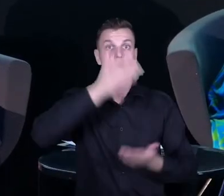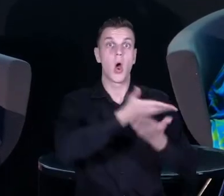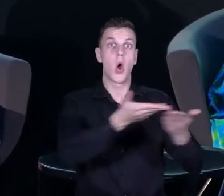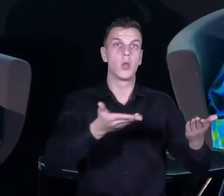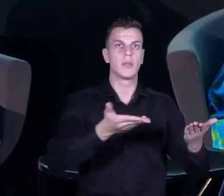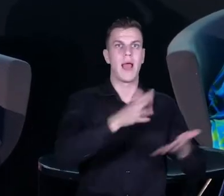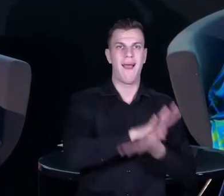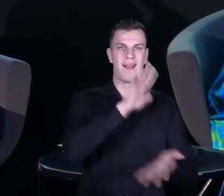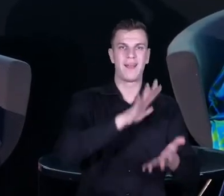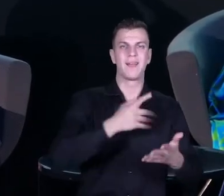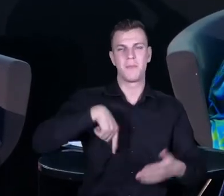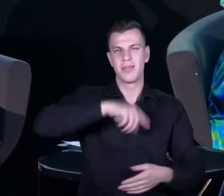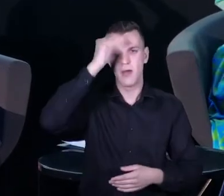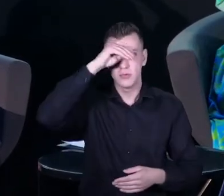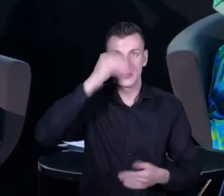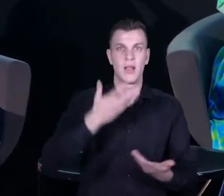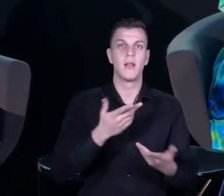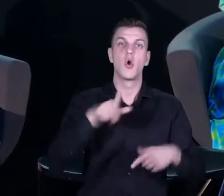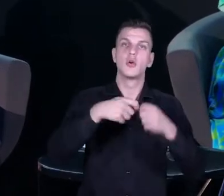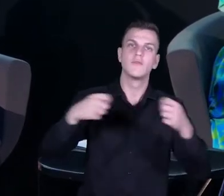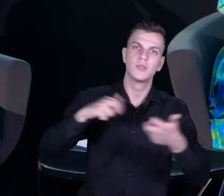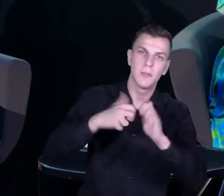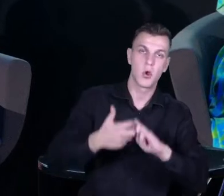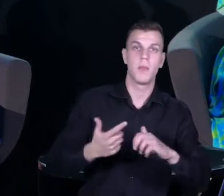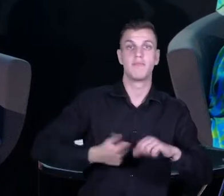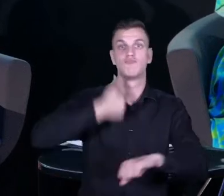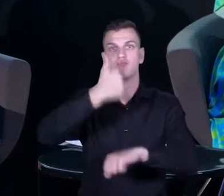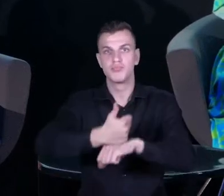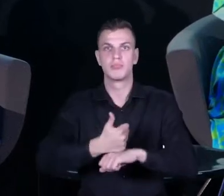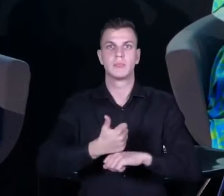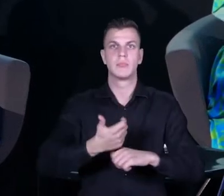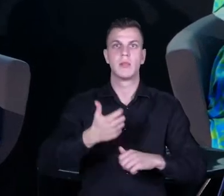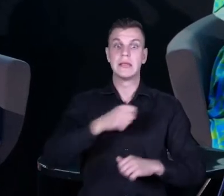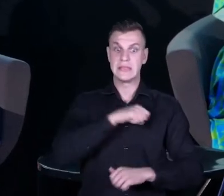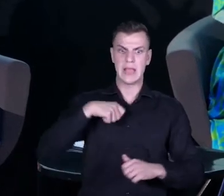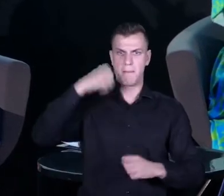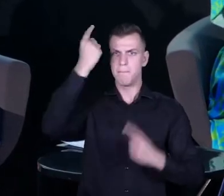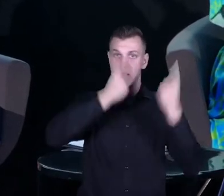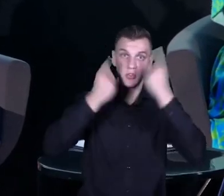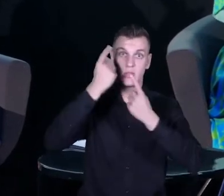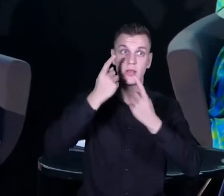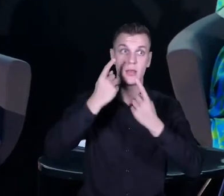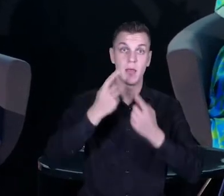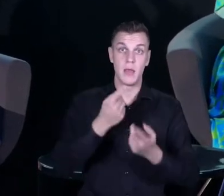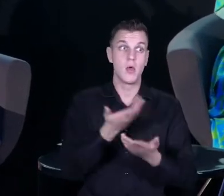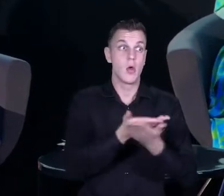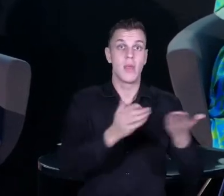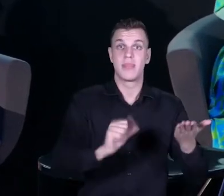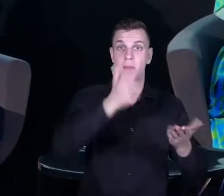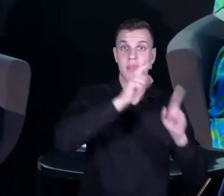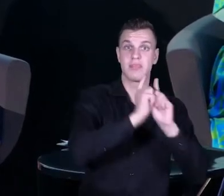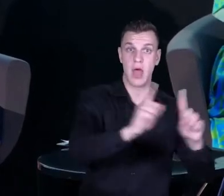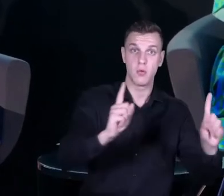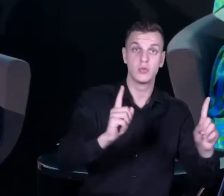rozwiązywania problemów, samodzielności myślenia, liderowania. Bez rozwoju tych kompetencji nie dalibyśmy rady